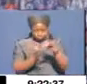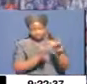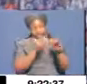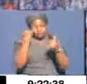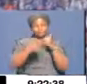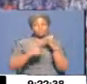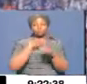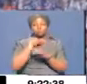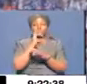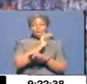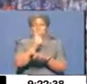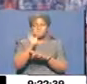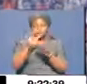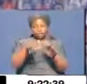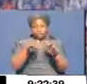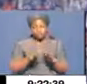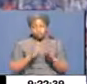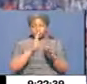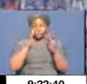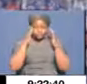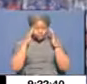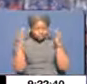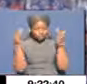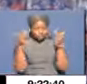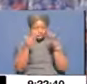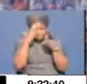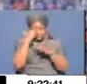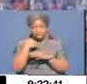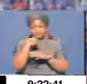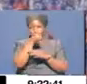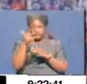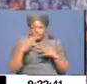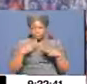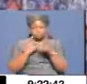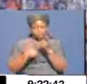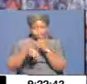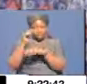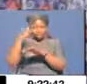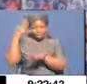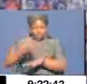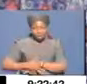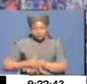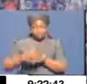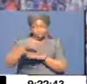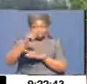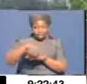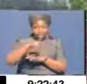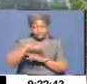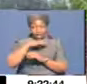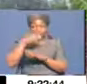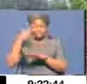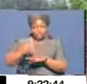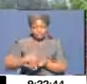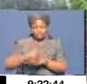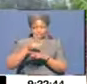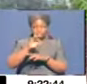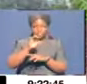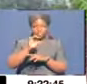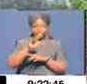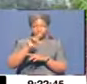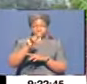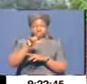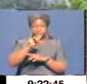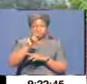farmers to kuwe very keen. Iko watu wanauza begu na fertilizers badia, najua hiyo ni kazi yetu. Elsewhere, residents